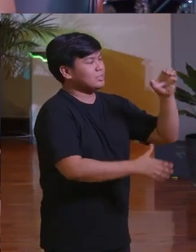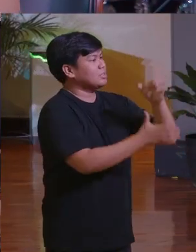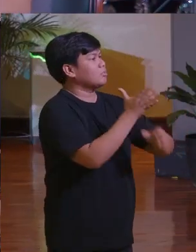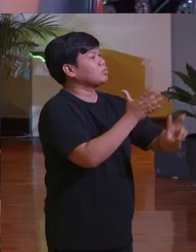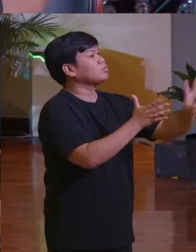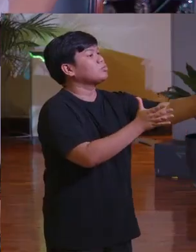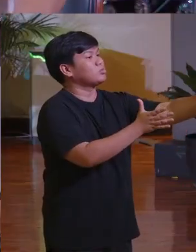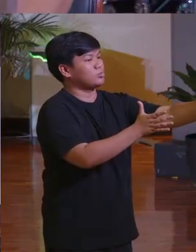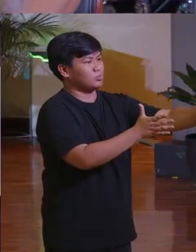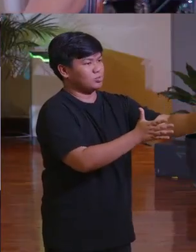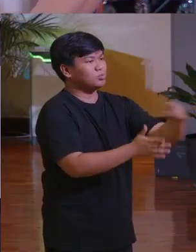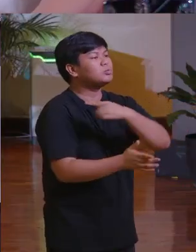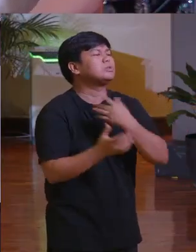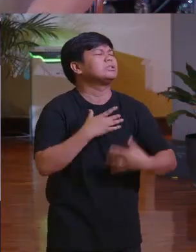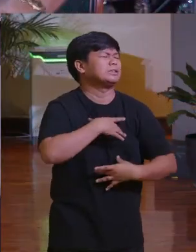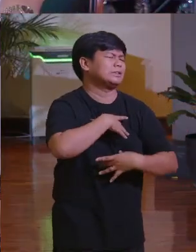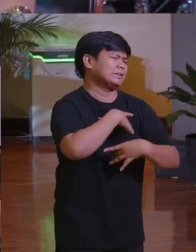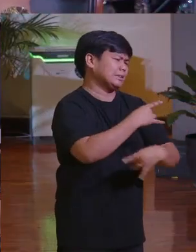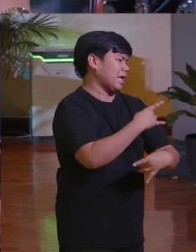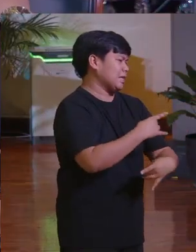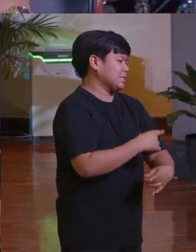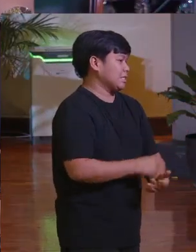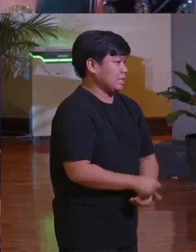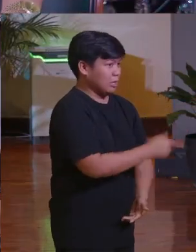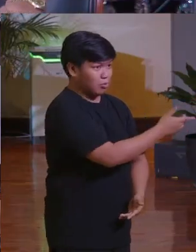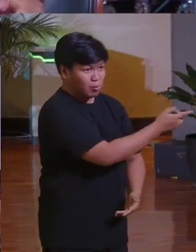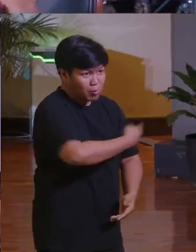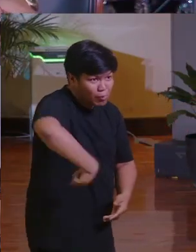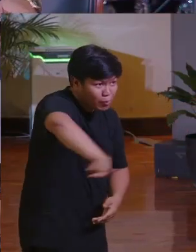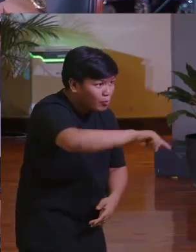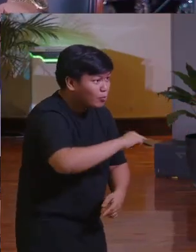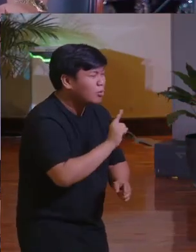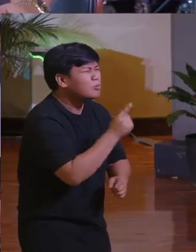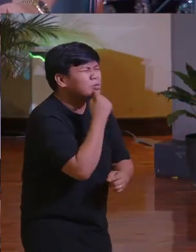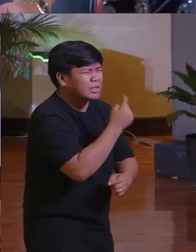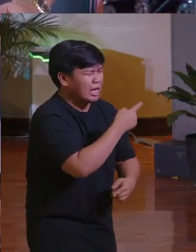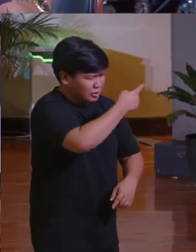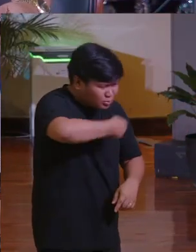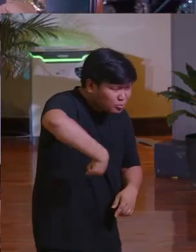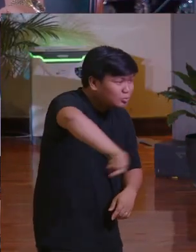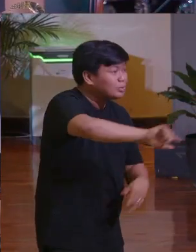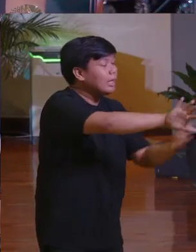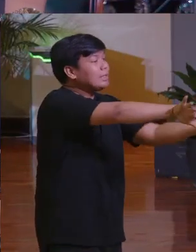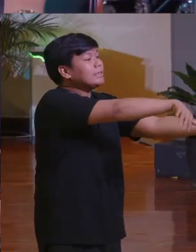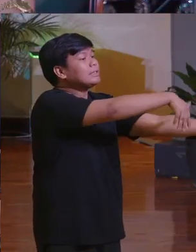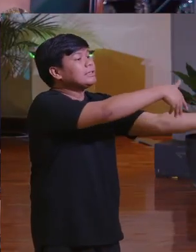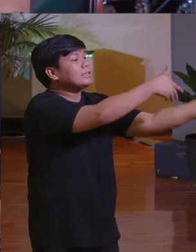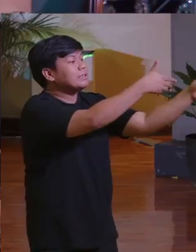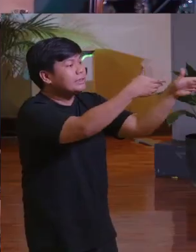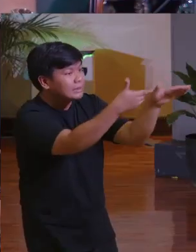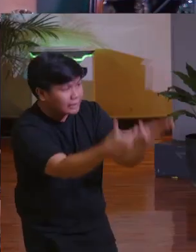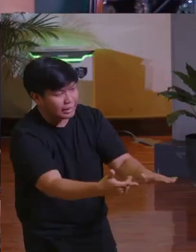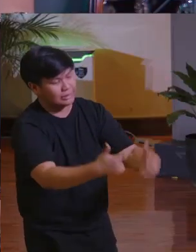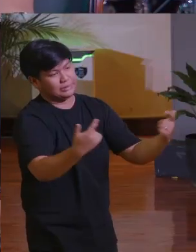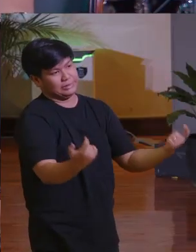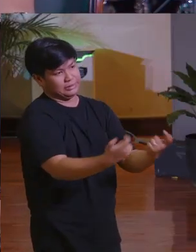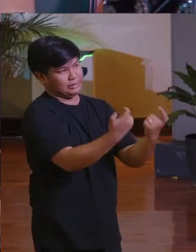Kasi napakaganda ng kanyang umpisa. And you were dead in your trespasses and sins in which you once walked.